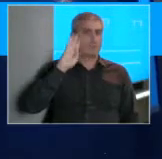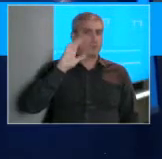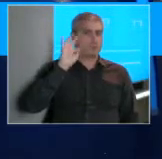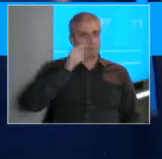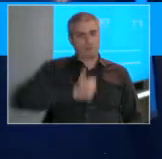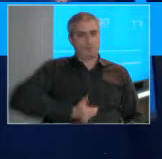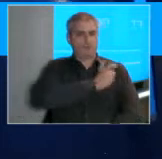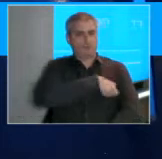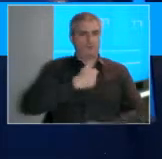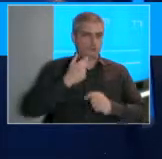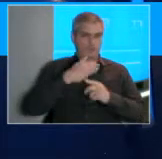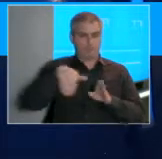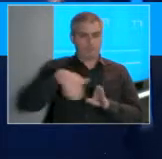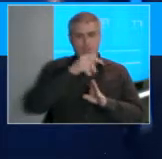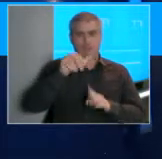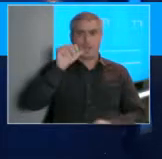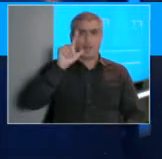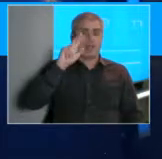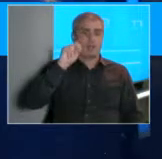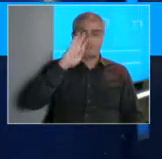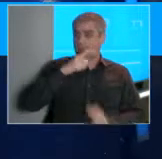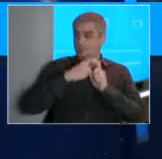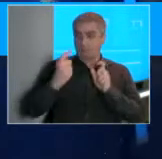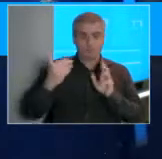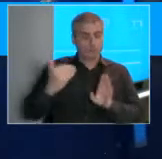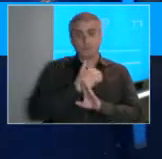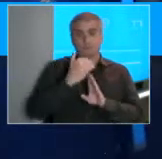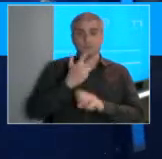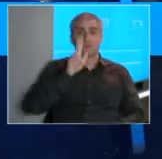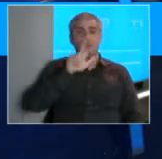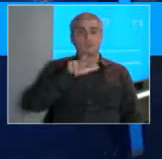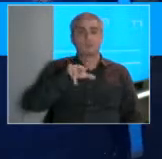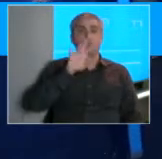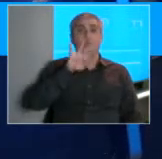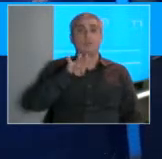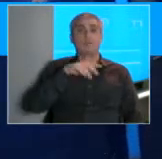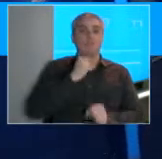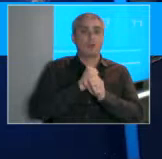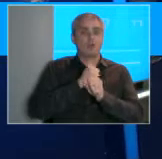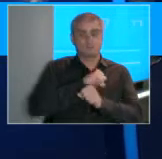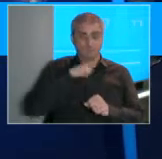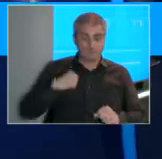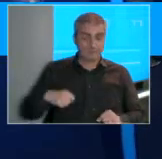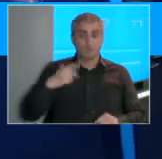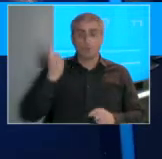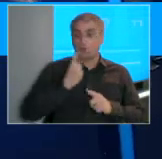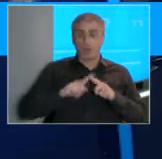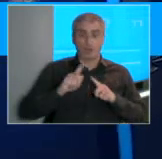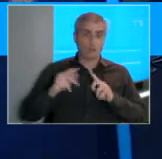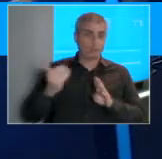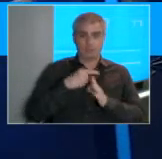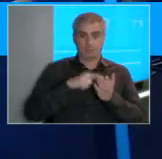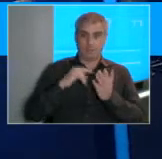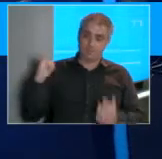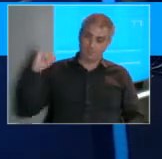ועד העובדים במעבר הגבול באלנבי, ושם נכנסים 3,000, 4,000 עובדים סינים כל חודש, מפני